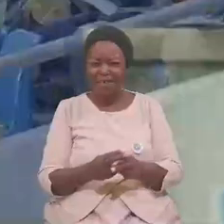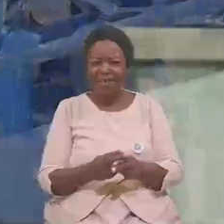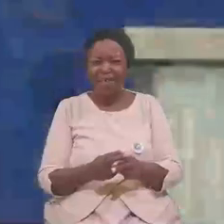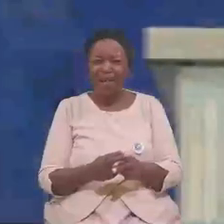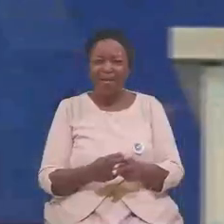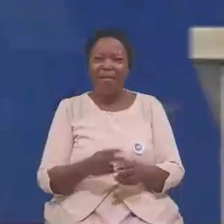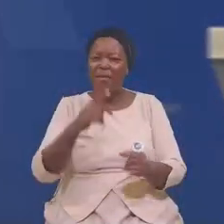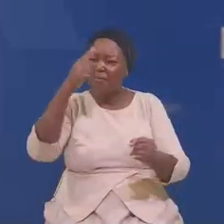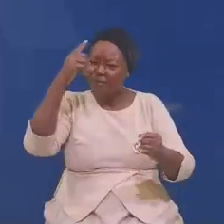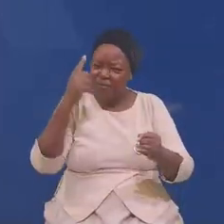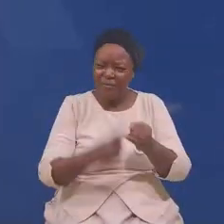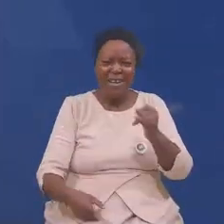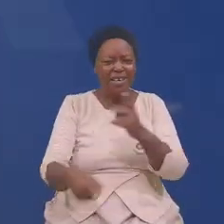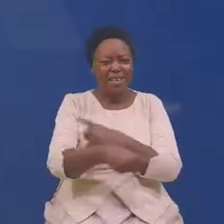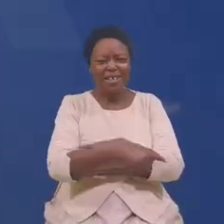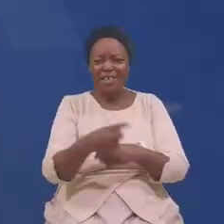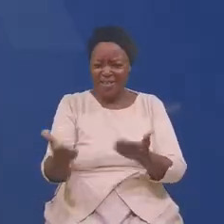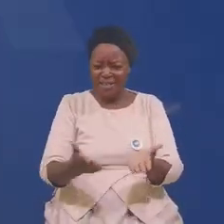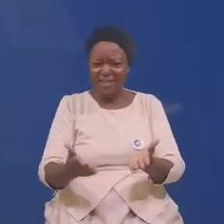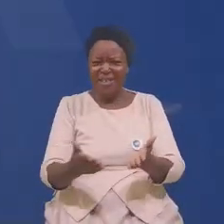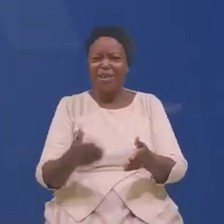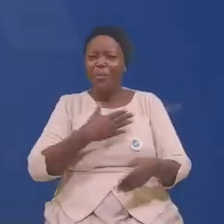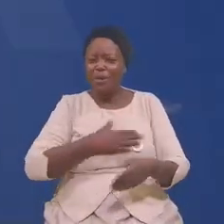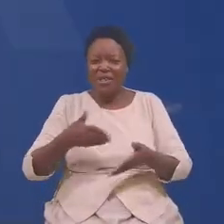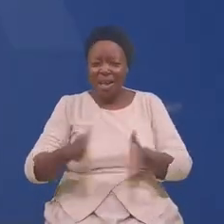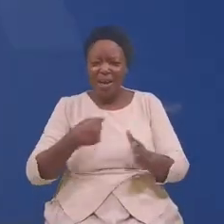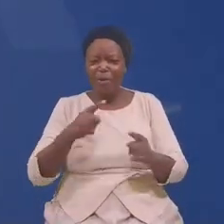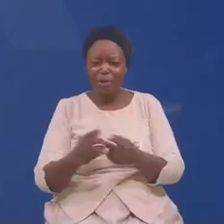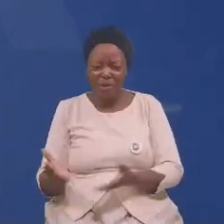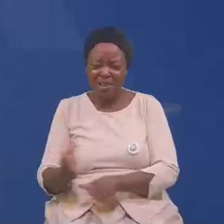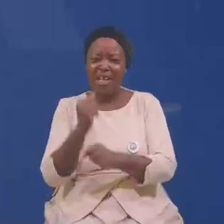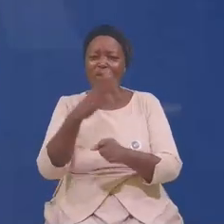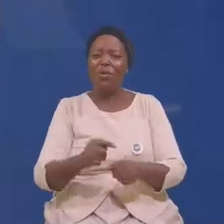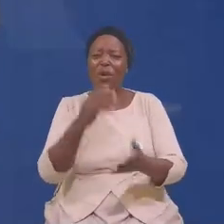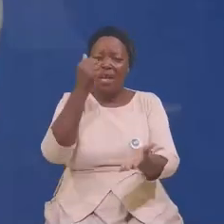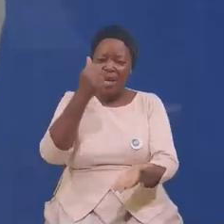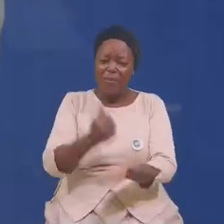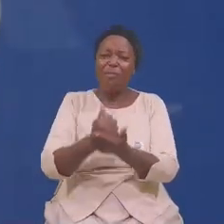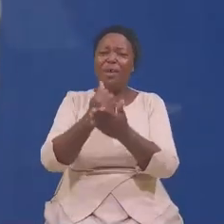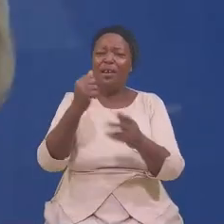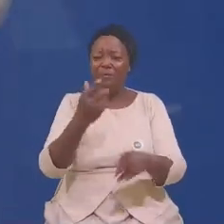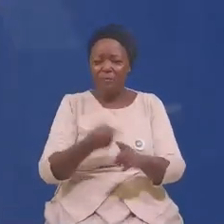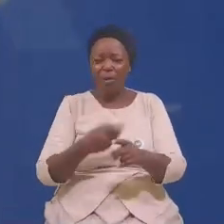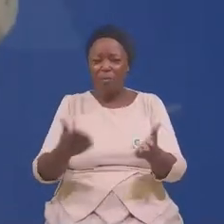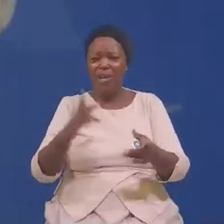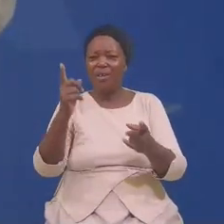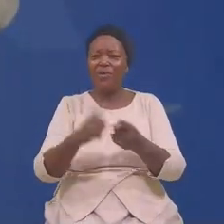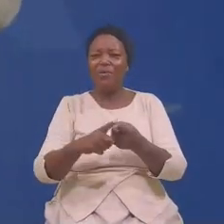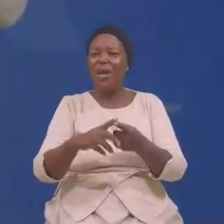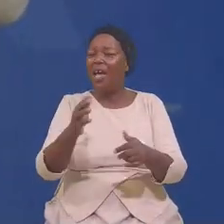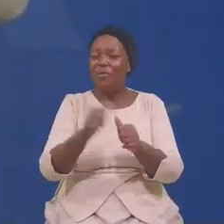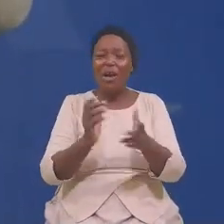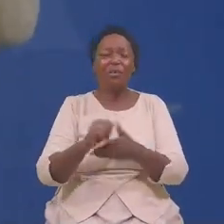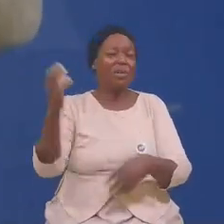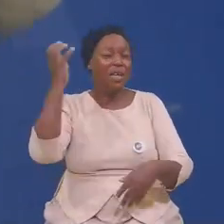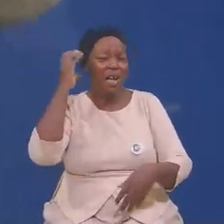Le dernier jour que j'apporte votre miracle de Lusaka, et ça va continuer à sonner dans mes